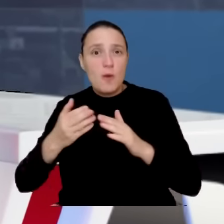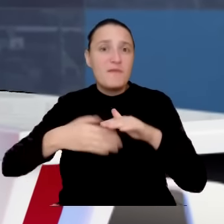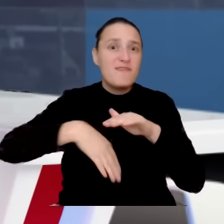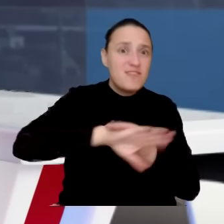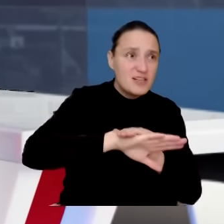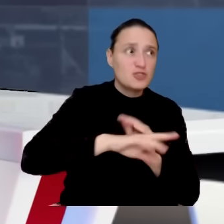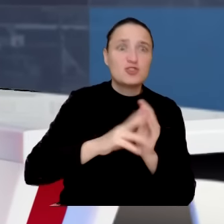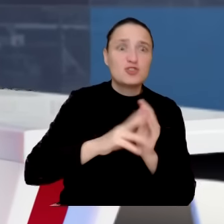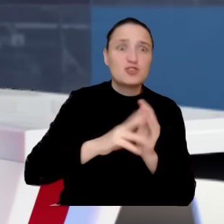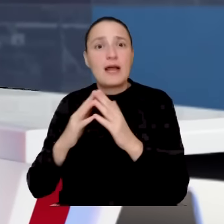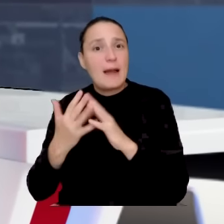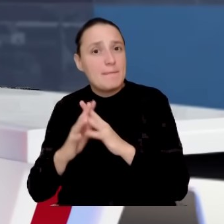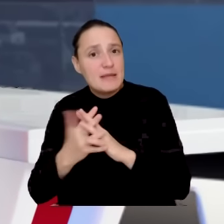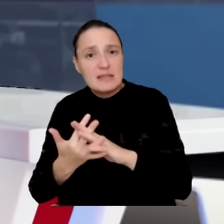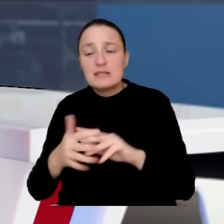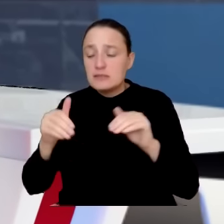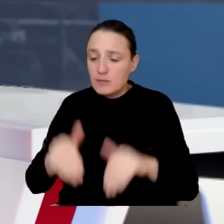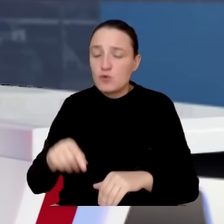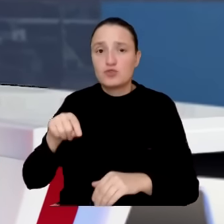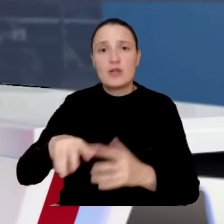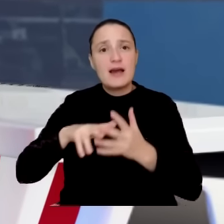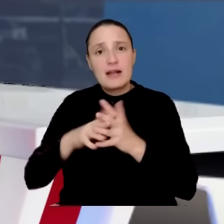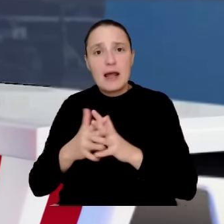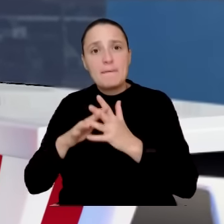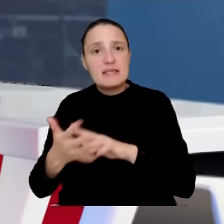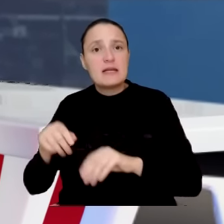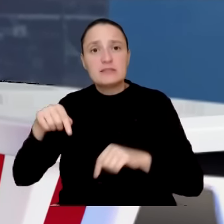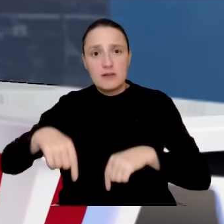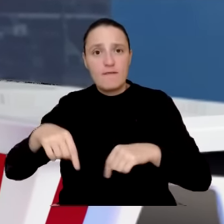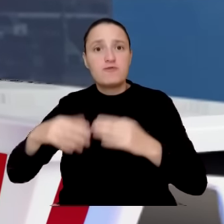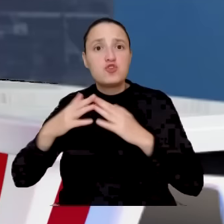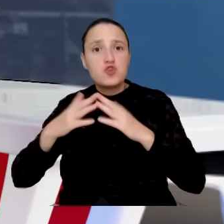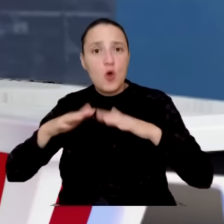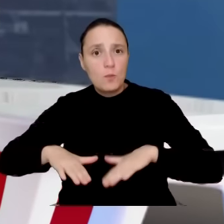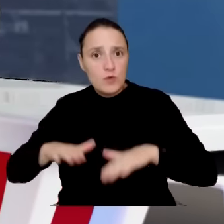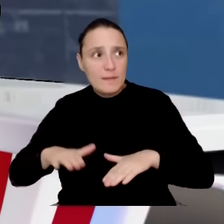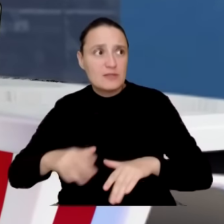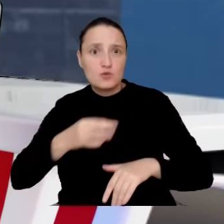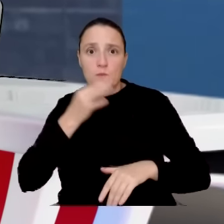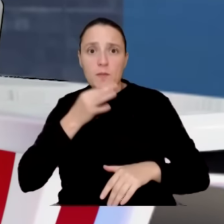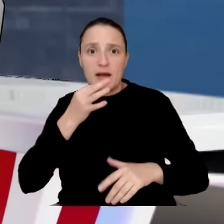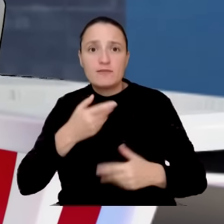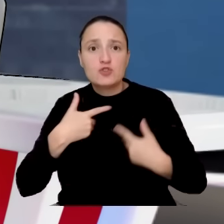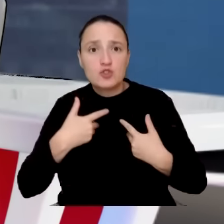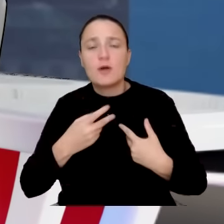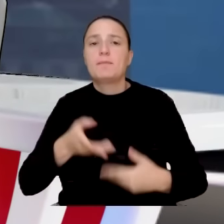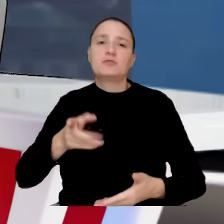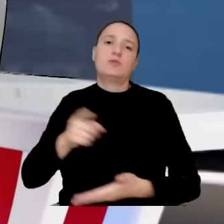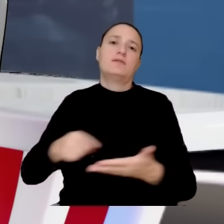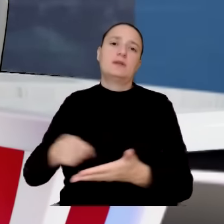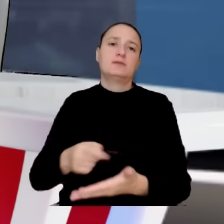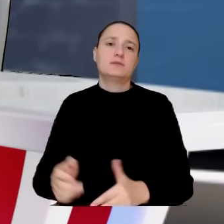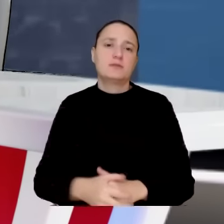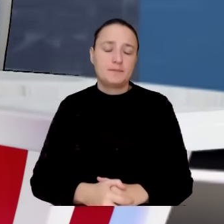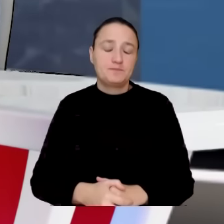dla nich jedyna okazja szansa na poprawę komfortu życia jakąkolwiek to To ma zostać zlikwidowane No